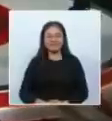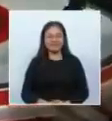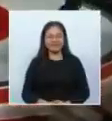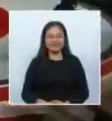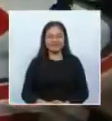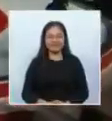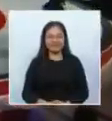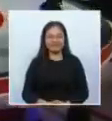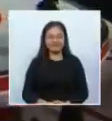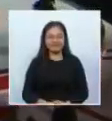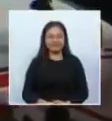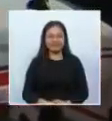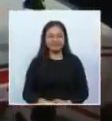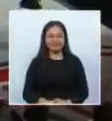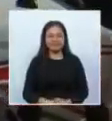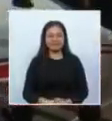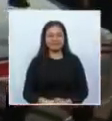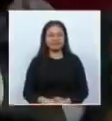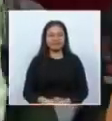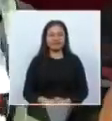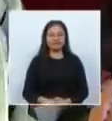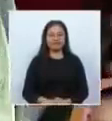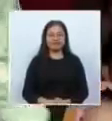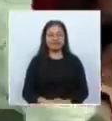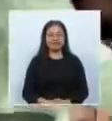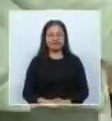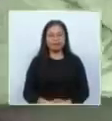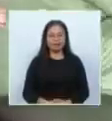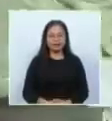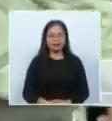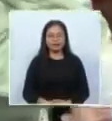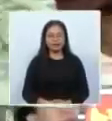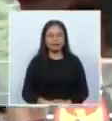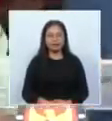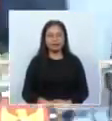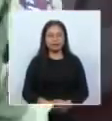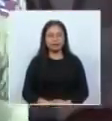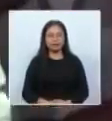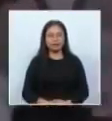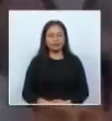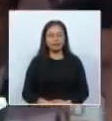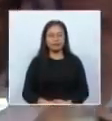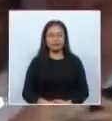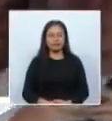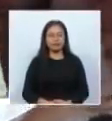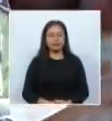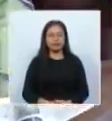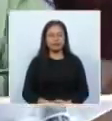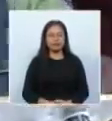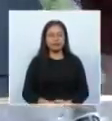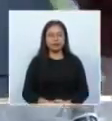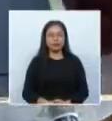kira-kira kita ngeliat live comment. Live tweeting ya. Gimana nih, live tweetnya gimana nih ketika debat. Yeah. Nah